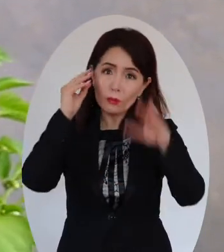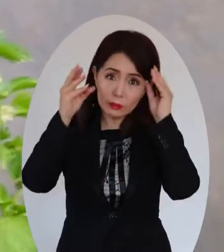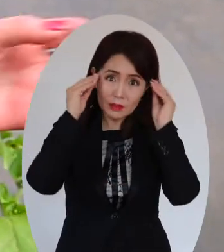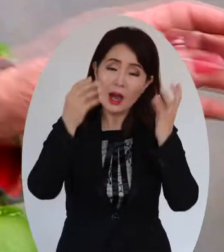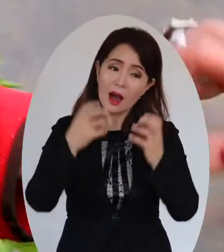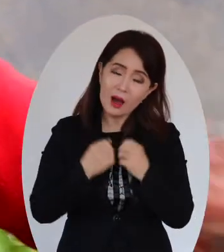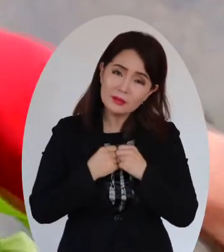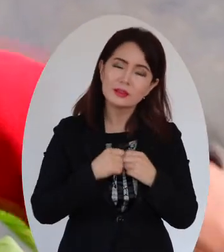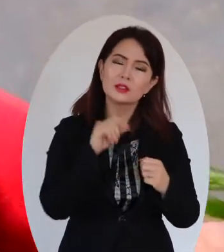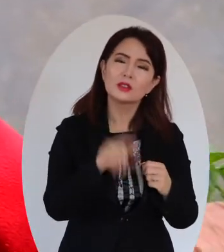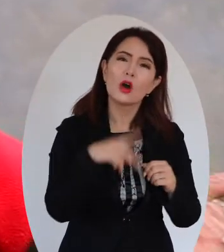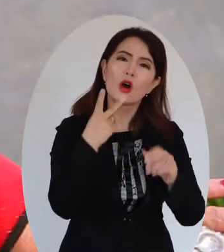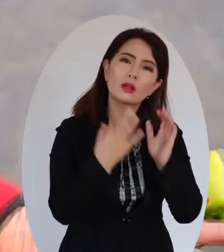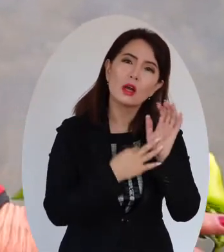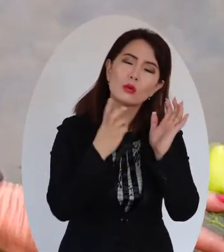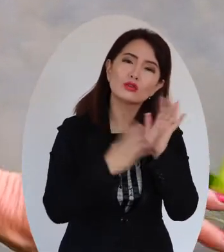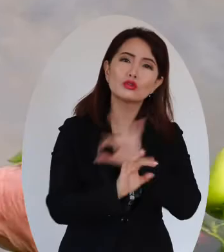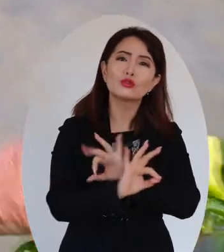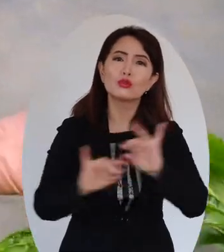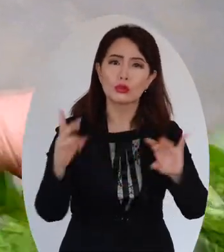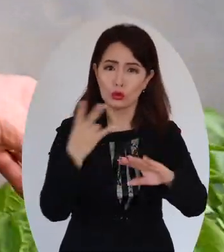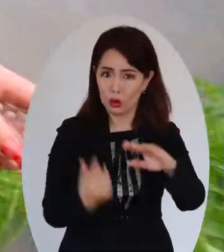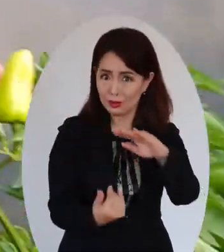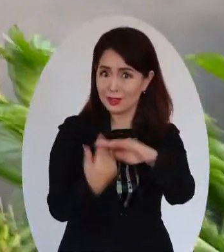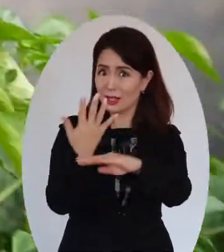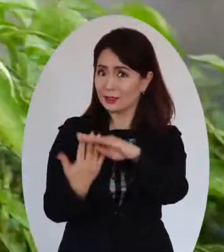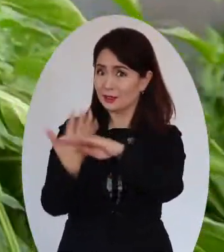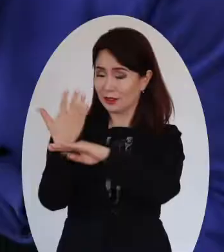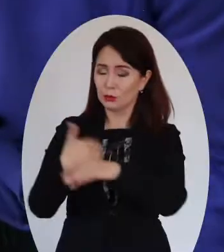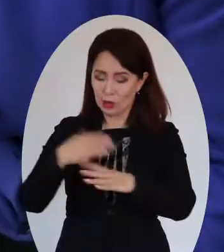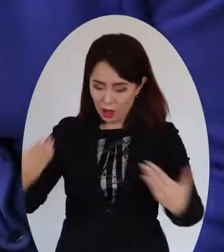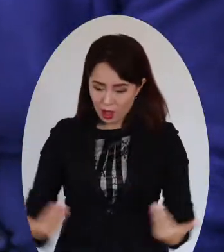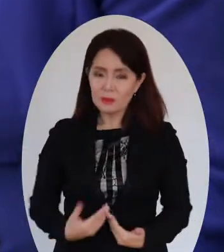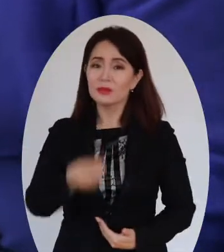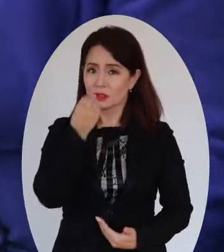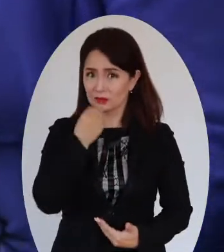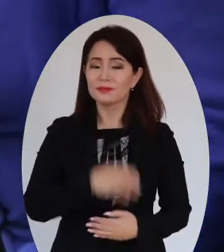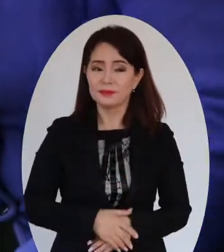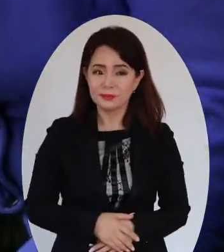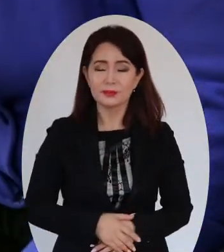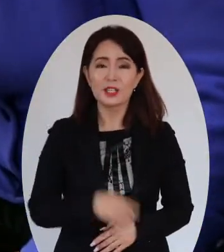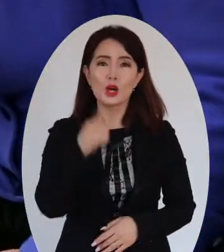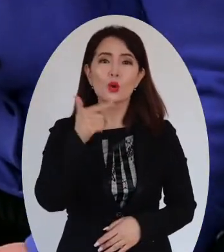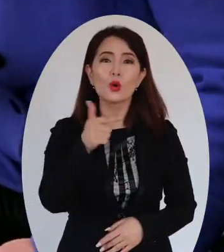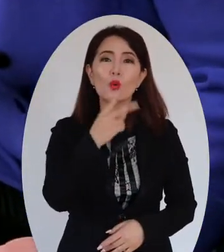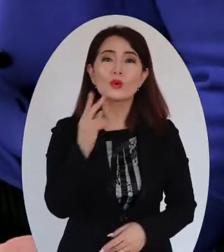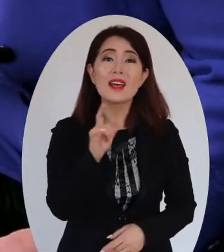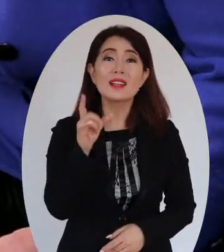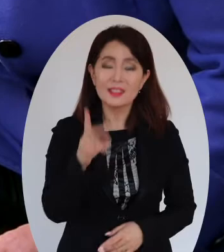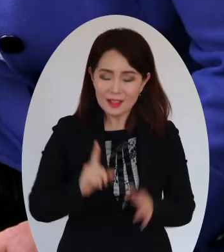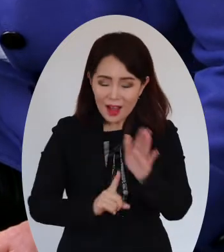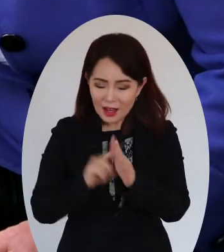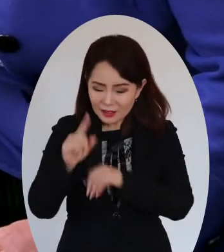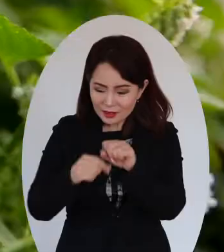28 төрлийн хүнсний нарийн ногоонуудыг тарьж ургуулж өөрийнхөө амьдралд хэрэглэж байгаа. Гүзээцгэн анхны жил тариад гүзээгчд нэг 100